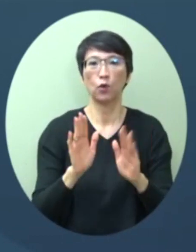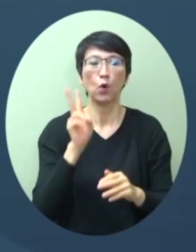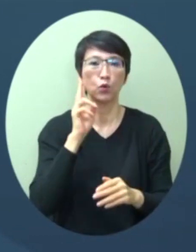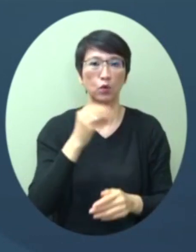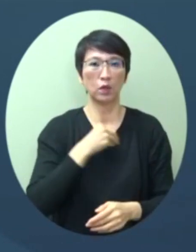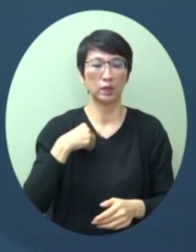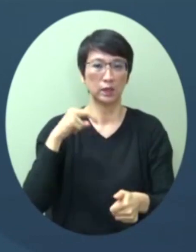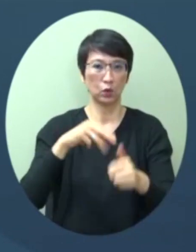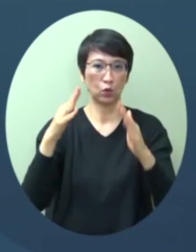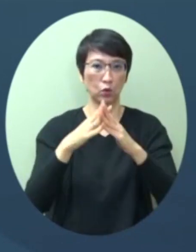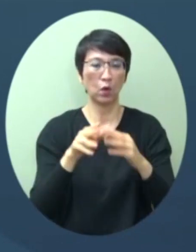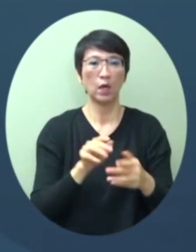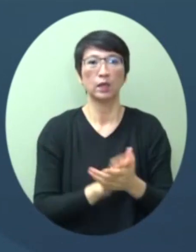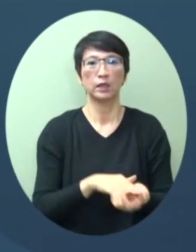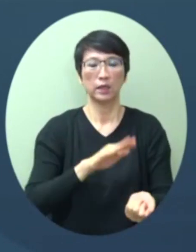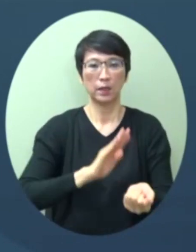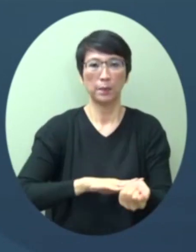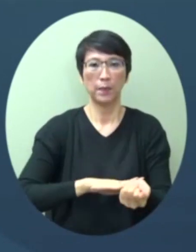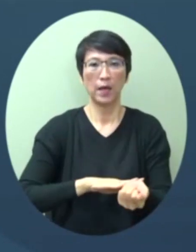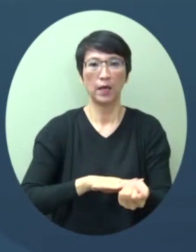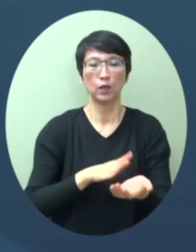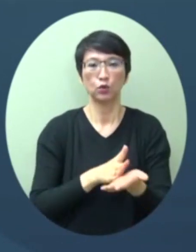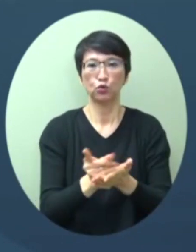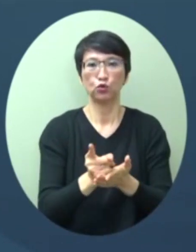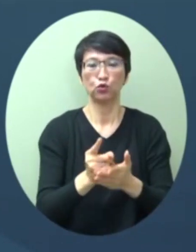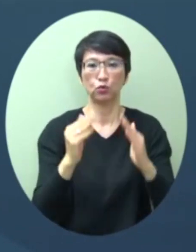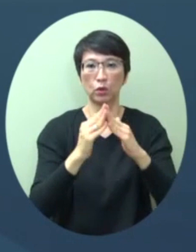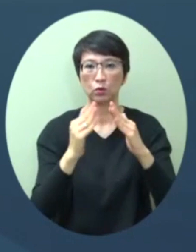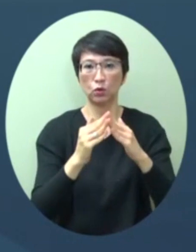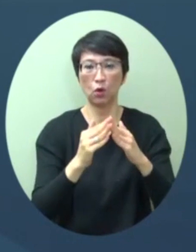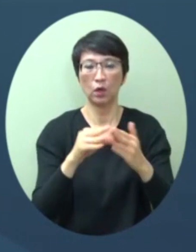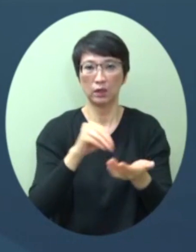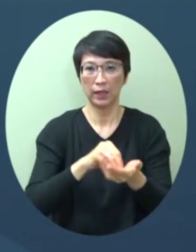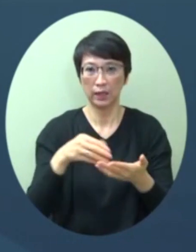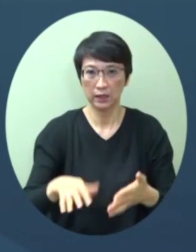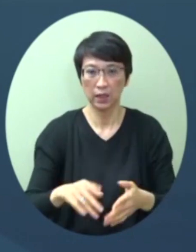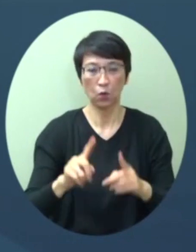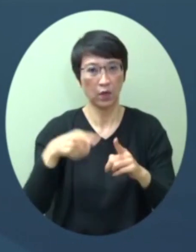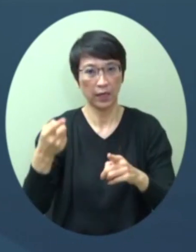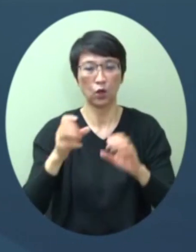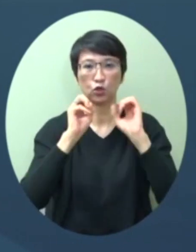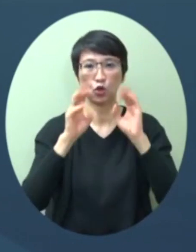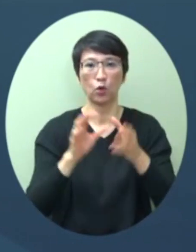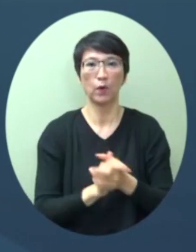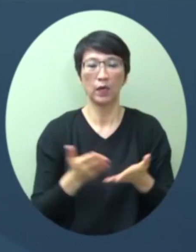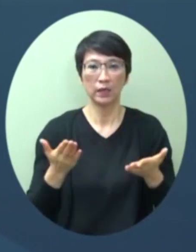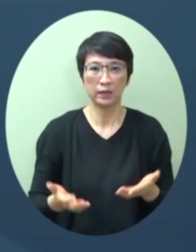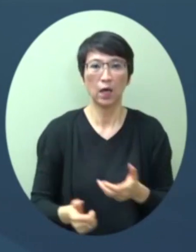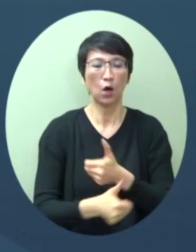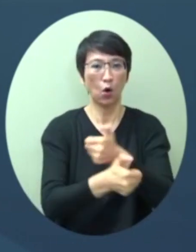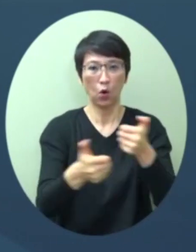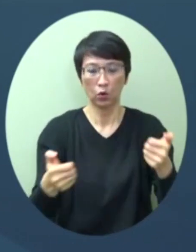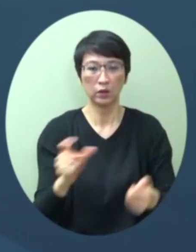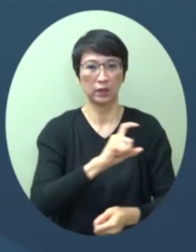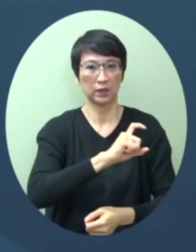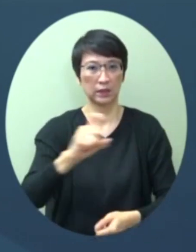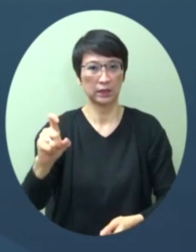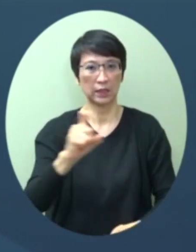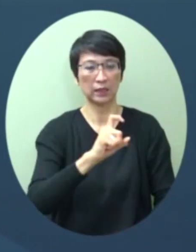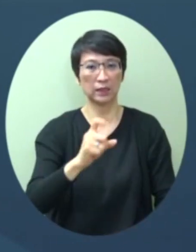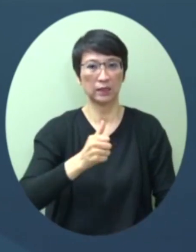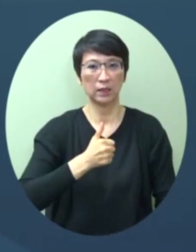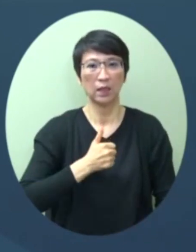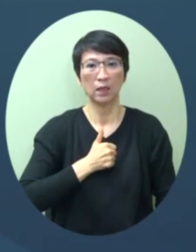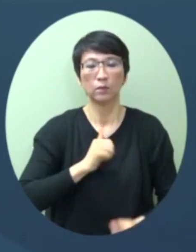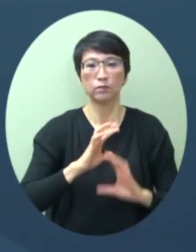屋确定了这些指定诊所的地点之后我们会另行公布在这里非常感谢的士业界在